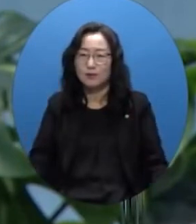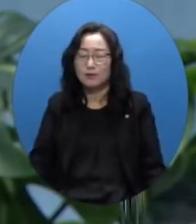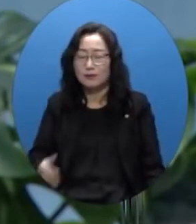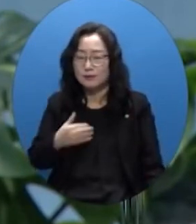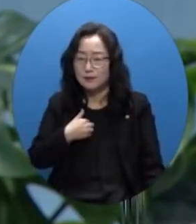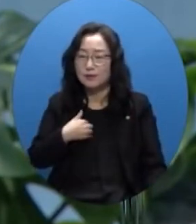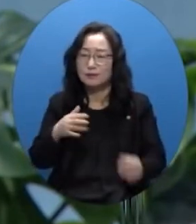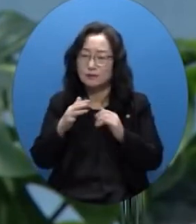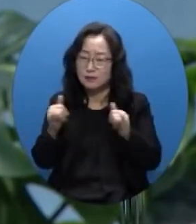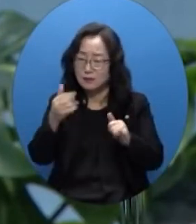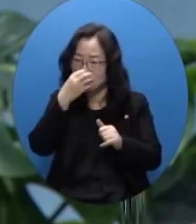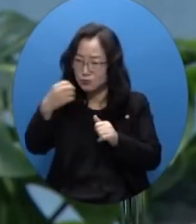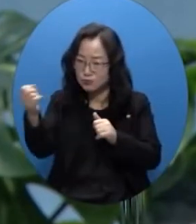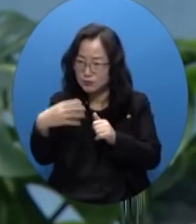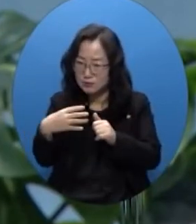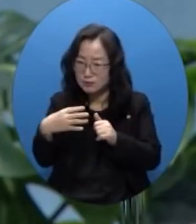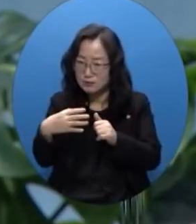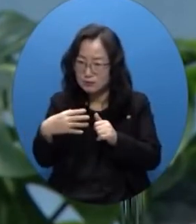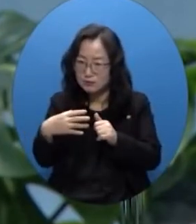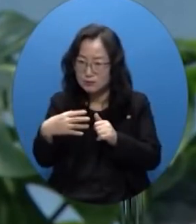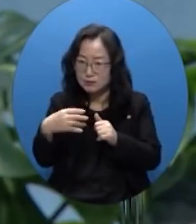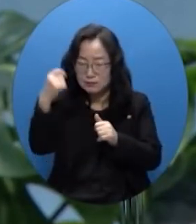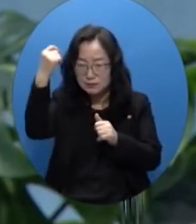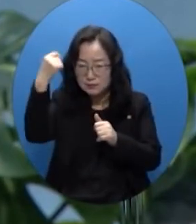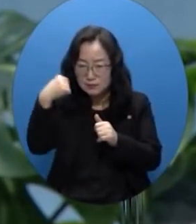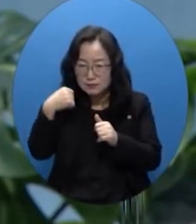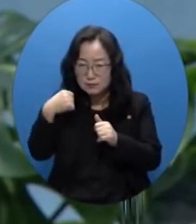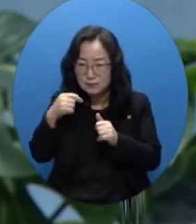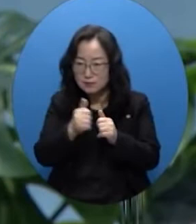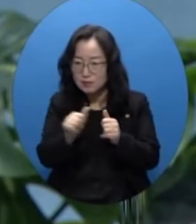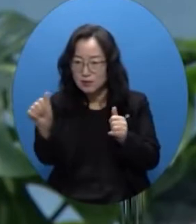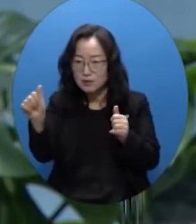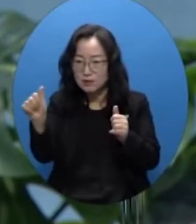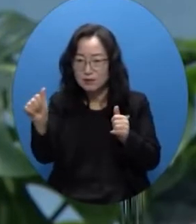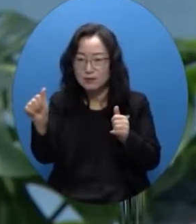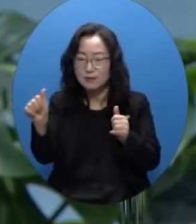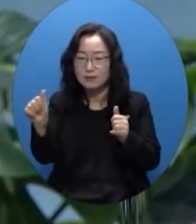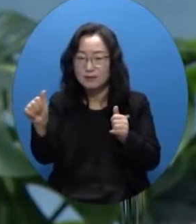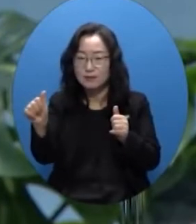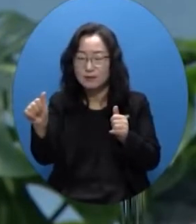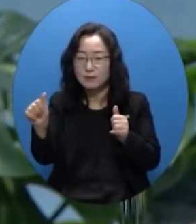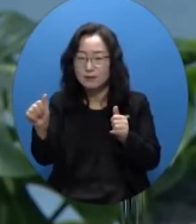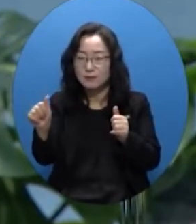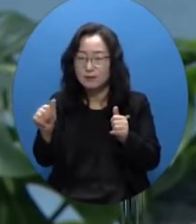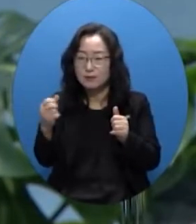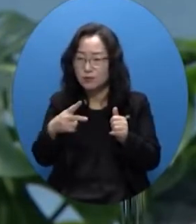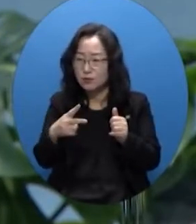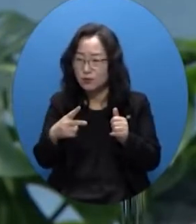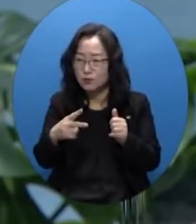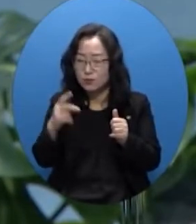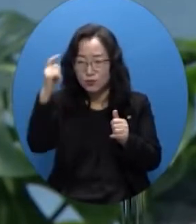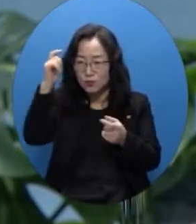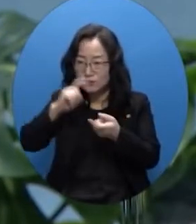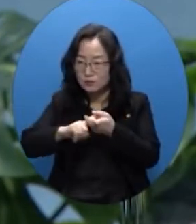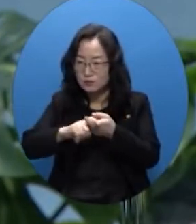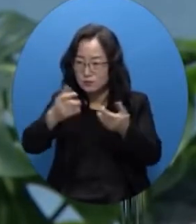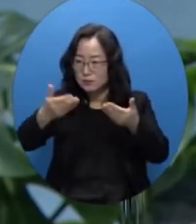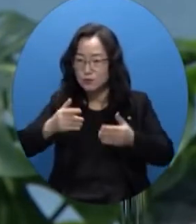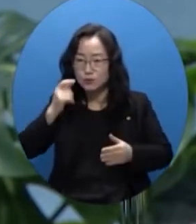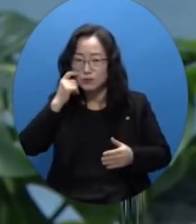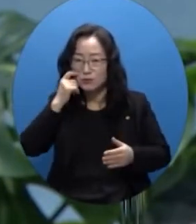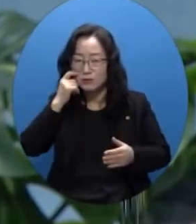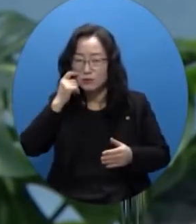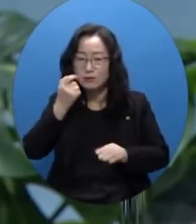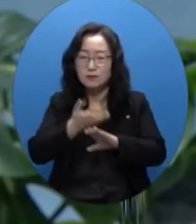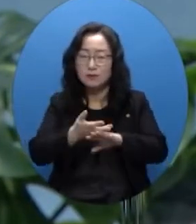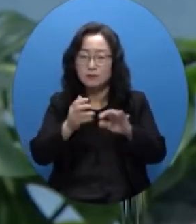사람들에게 무신 다 간다고 생각할 때 사람들이 나게 등을 노리고 떠날 때 사람들로부터 관심을 얻지 못할 때 남에게